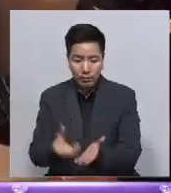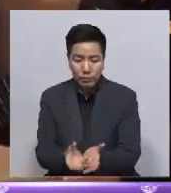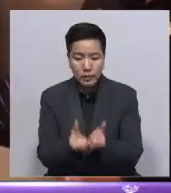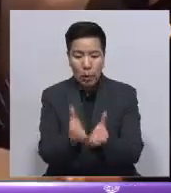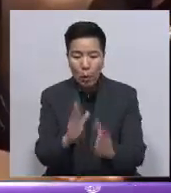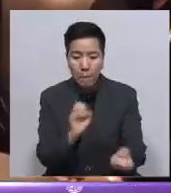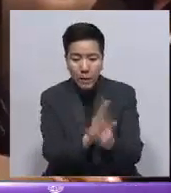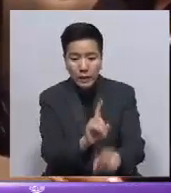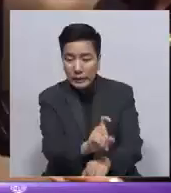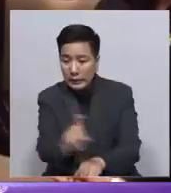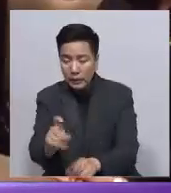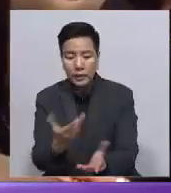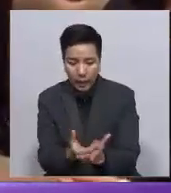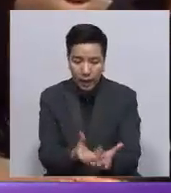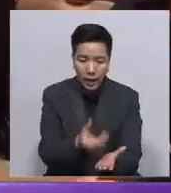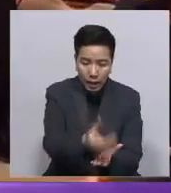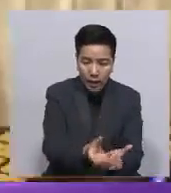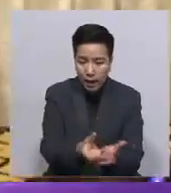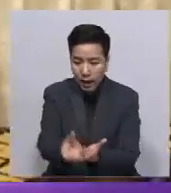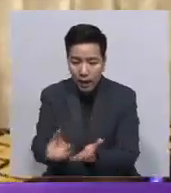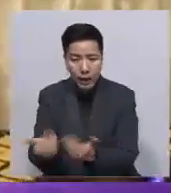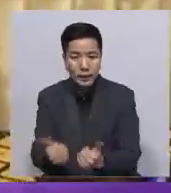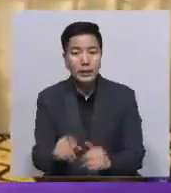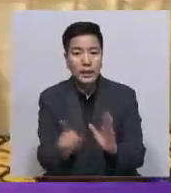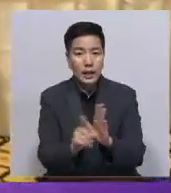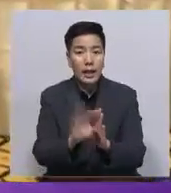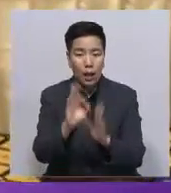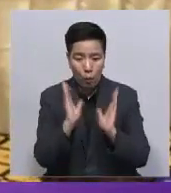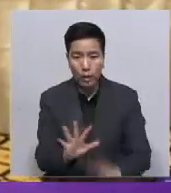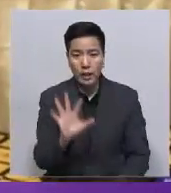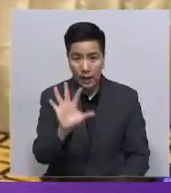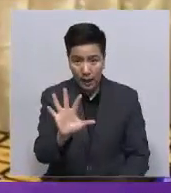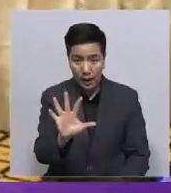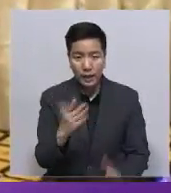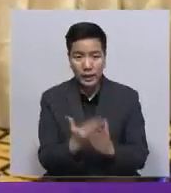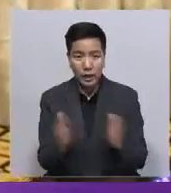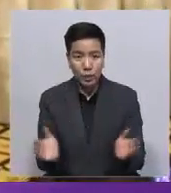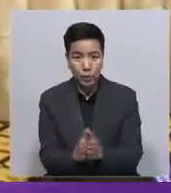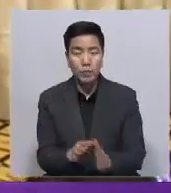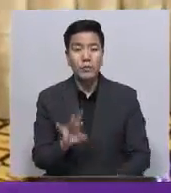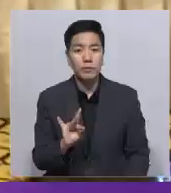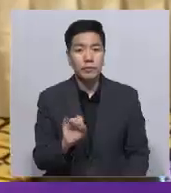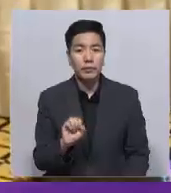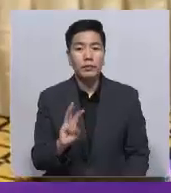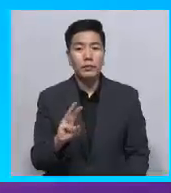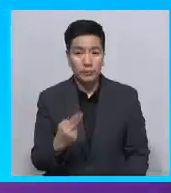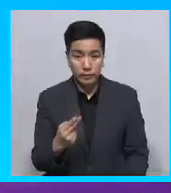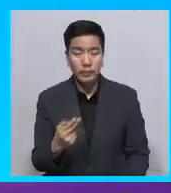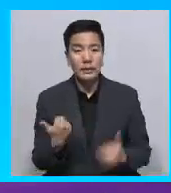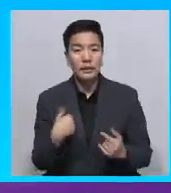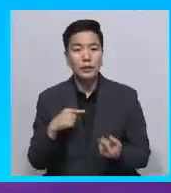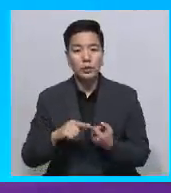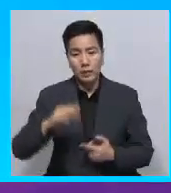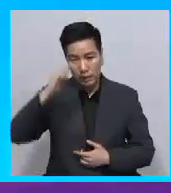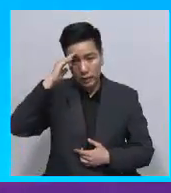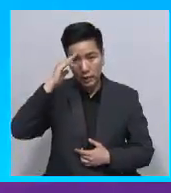ให้กับผู้เสียหายจากแก๊งคอลเซ็นเตอร์ครั้งที่9ค่ะมีผู้เสียหายรวม5คนจำนวนเงินกว่า 860,000 บาทโด